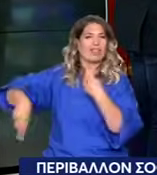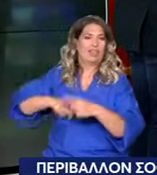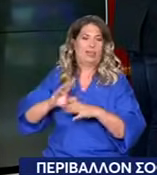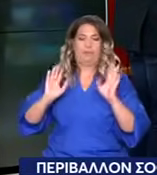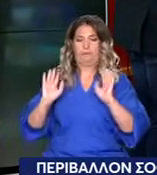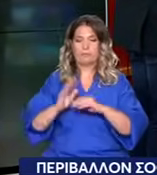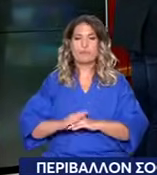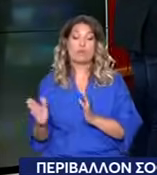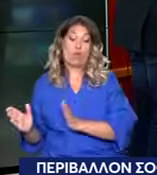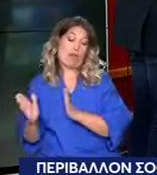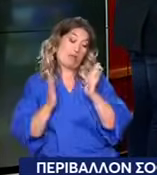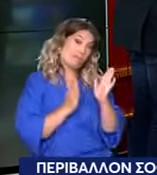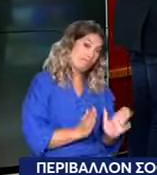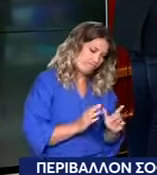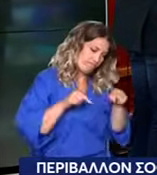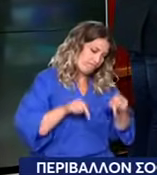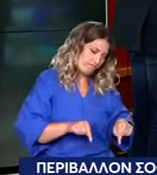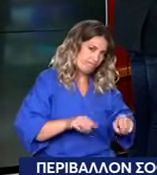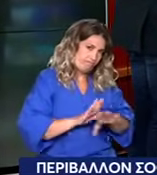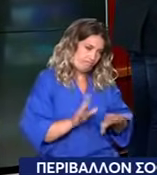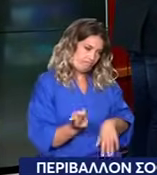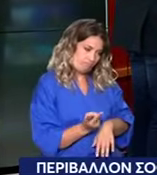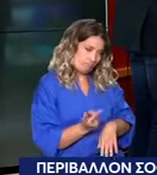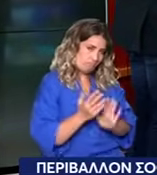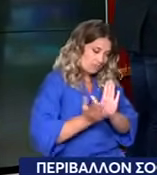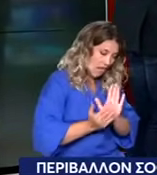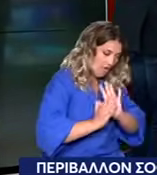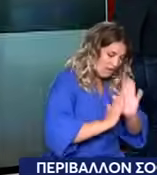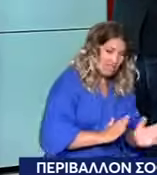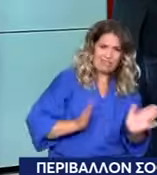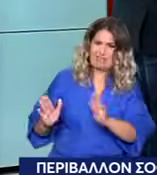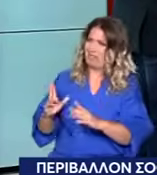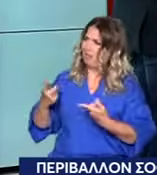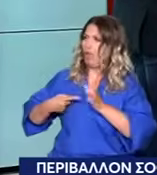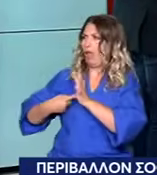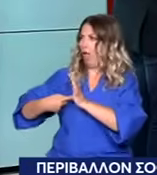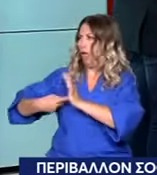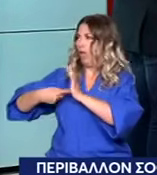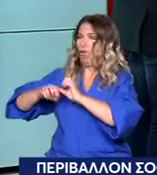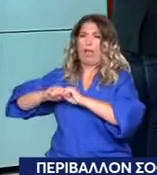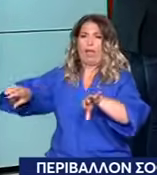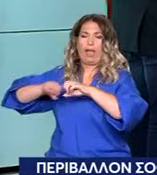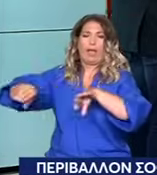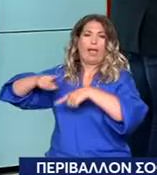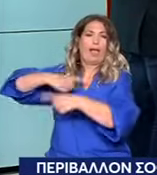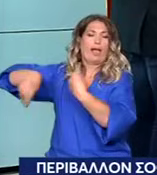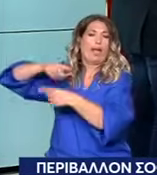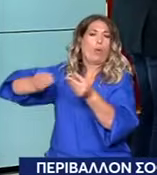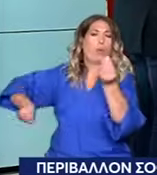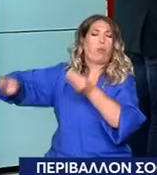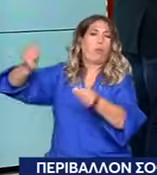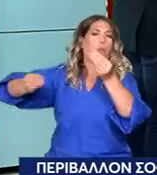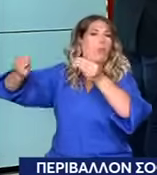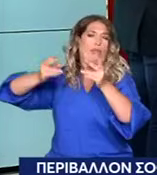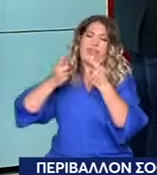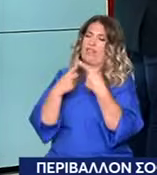και σε επίπεδο επικοινωνιακό, για την οποία η κρίση, η προσωπική κύριε δική μου κρίση, θα μου επιτρέψετε να πω τον τρόπο που εμείς το προσεγγίζουμε.